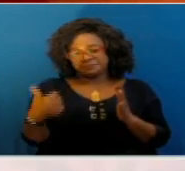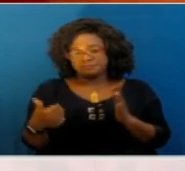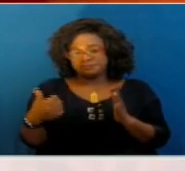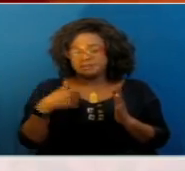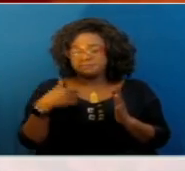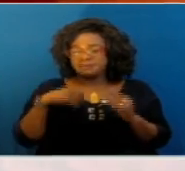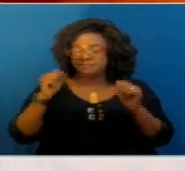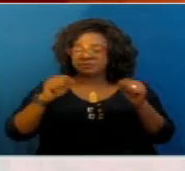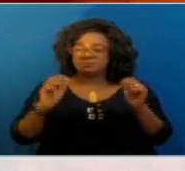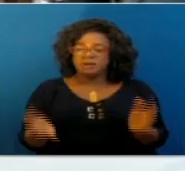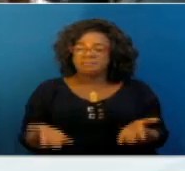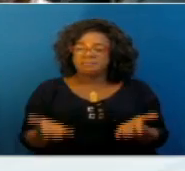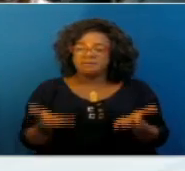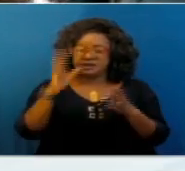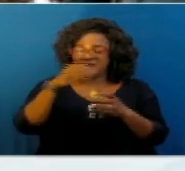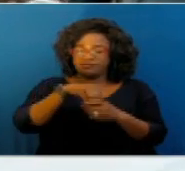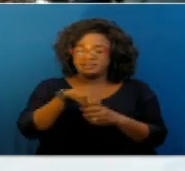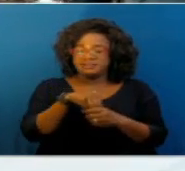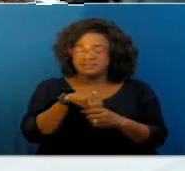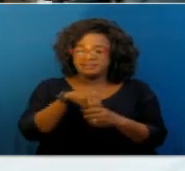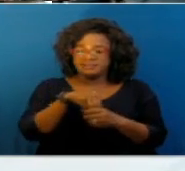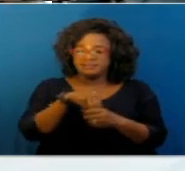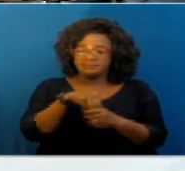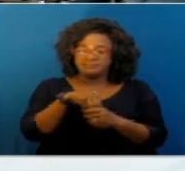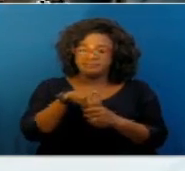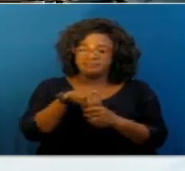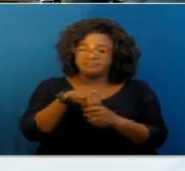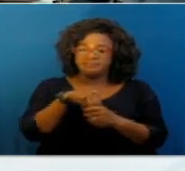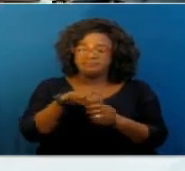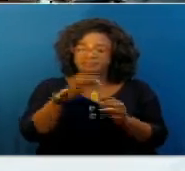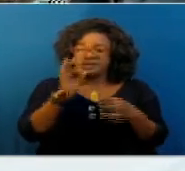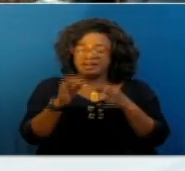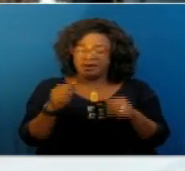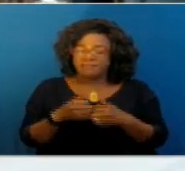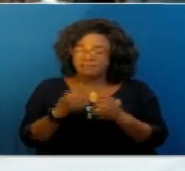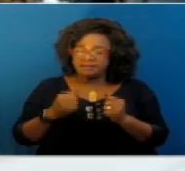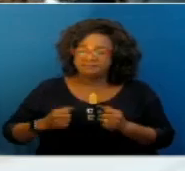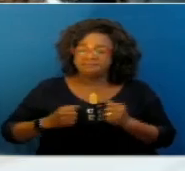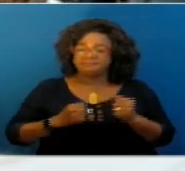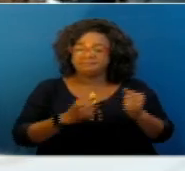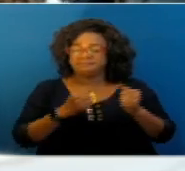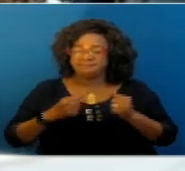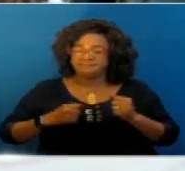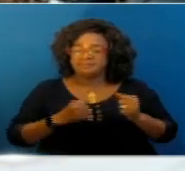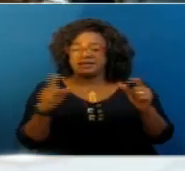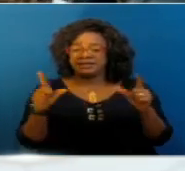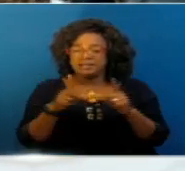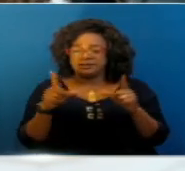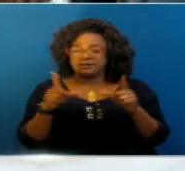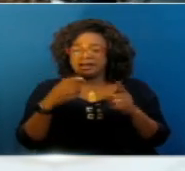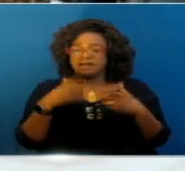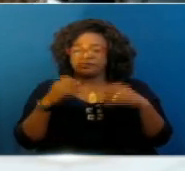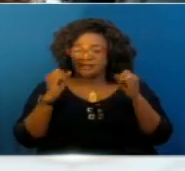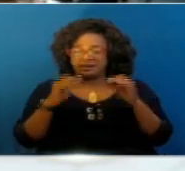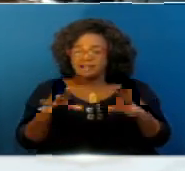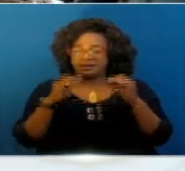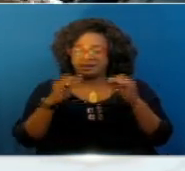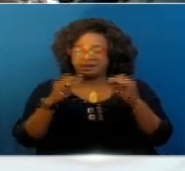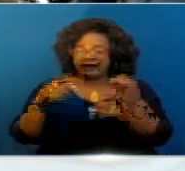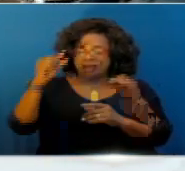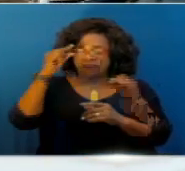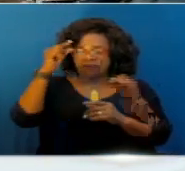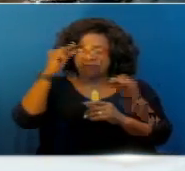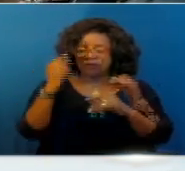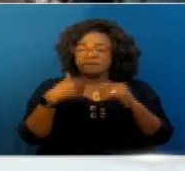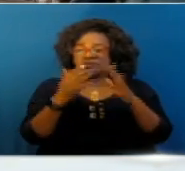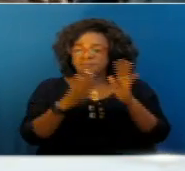neza jinua na invest. Ukiwa seremala na huna kibali. Serikali ya baba itakuwa na